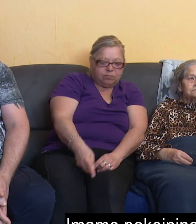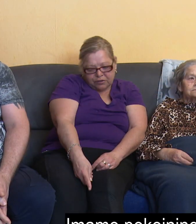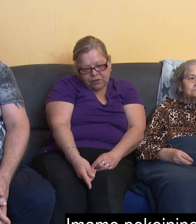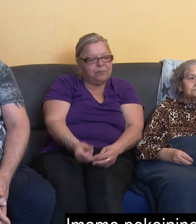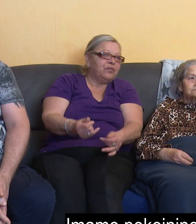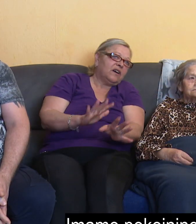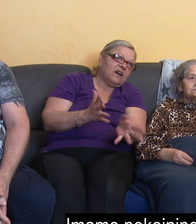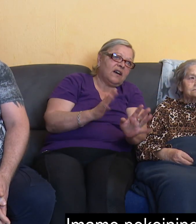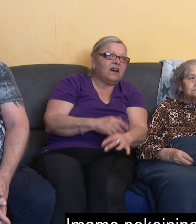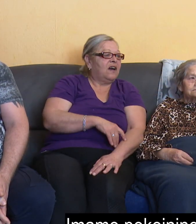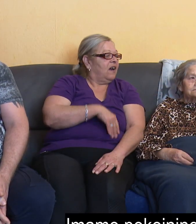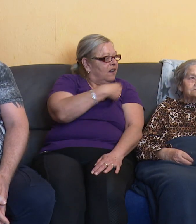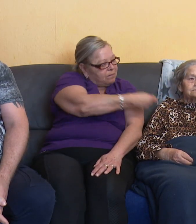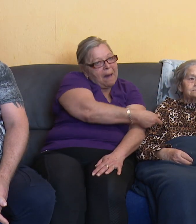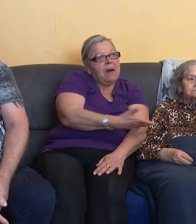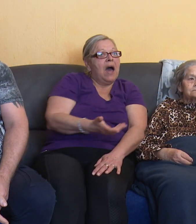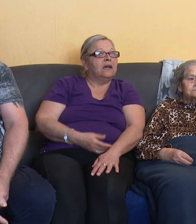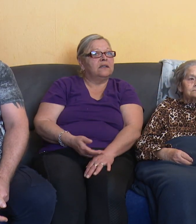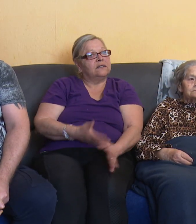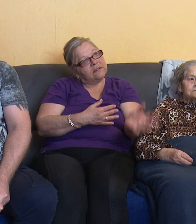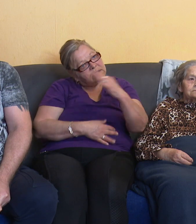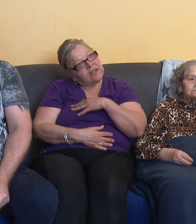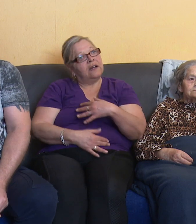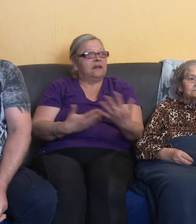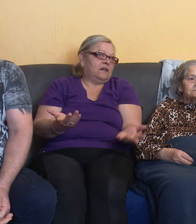Da, lepo. Pebe.